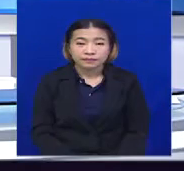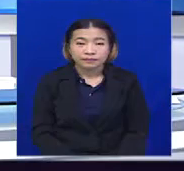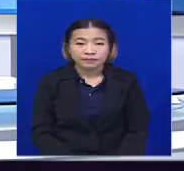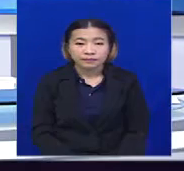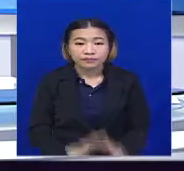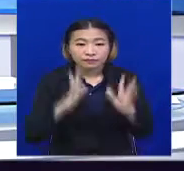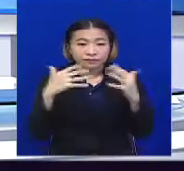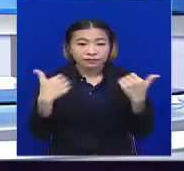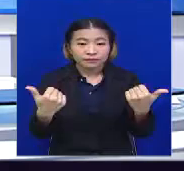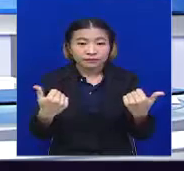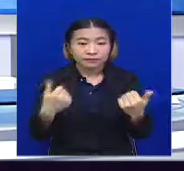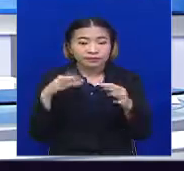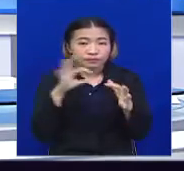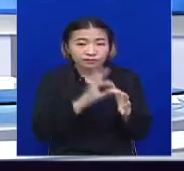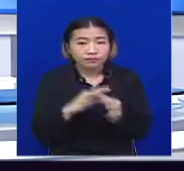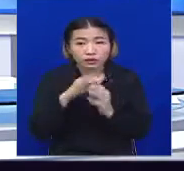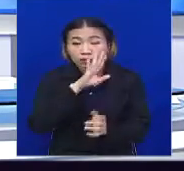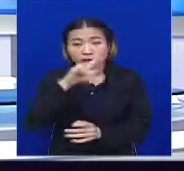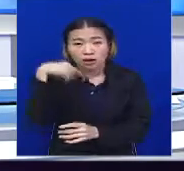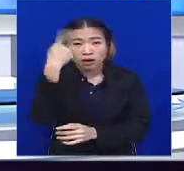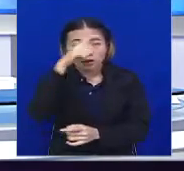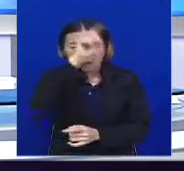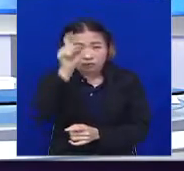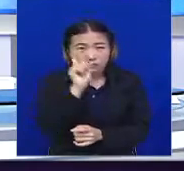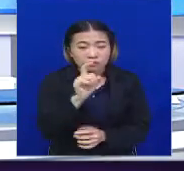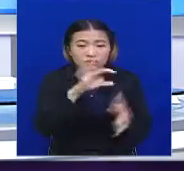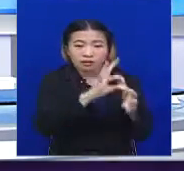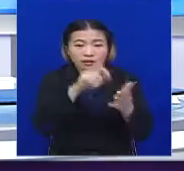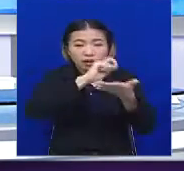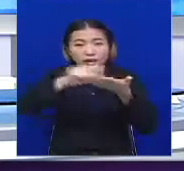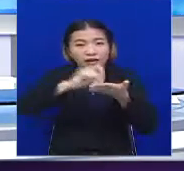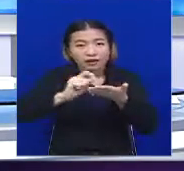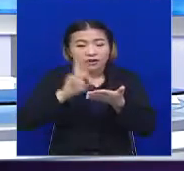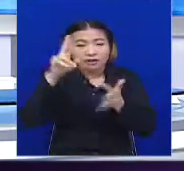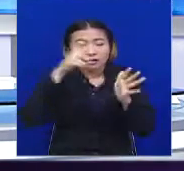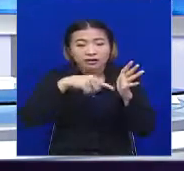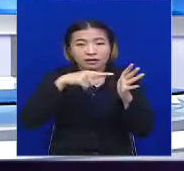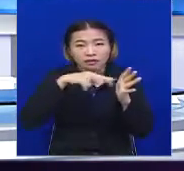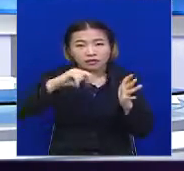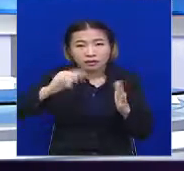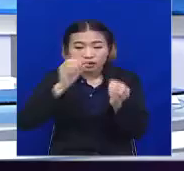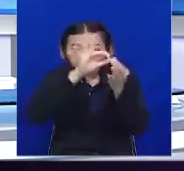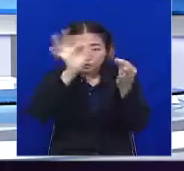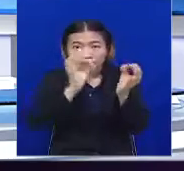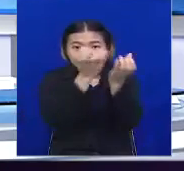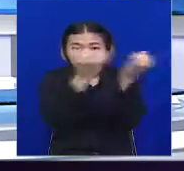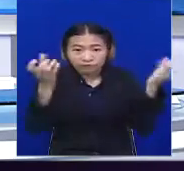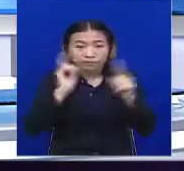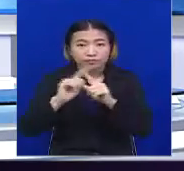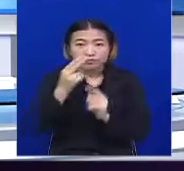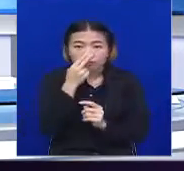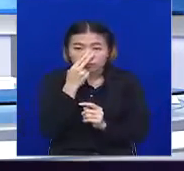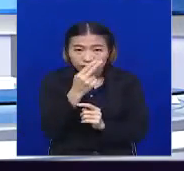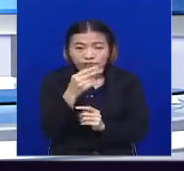และช่วงนี้นะคะถ้าใครยังมีข้อสงสัยเกี่ยวกับเนื้อหาสาระของร่างรัฐธรรมนูญอยู่ต้องไปติดตามกับลุงมีหลานชัยไขรัฐธรรมนูญกัน